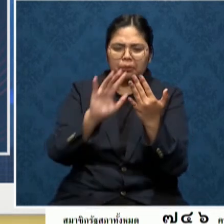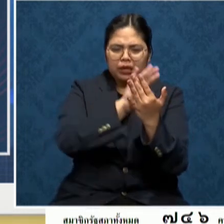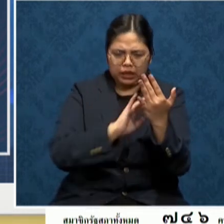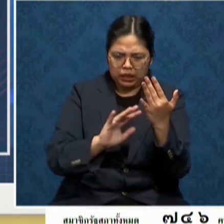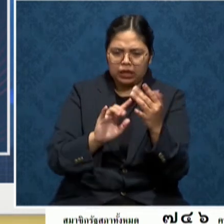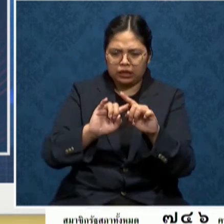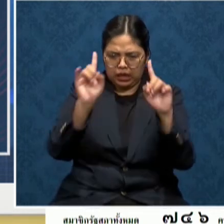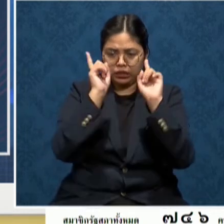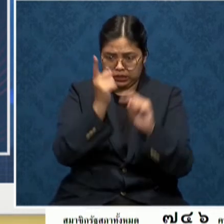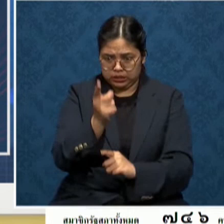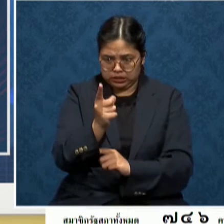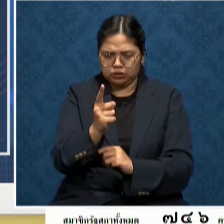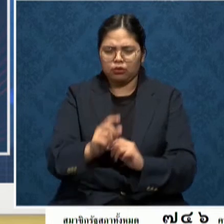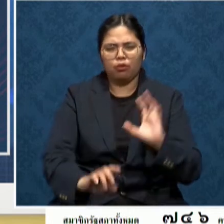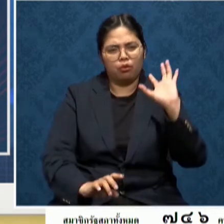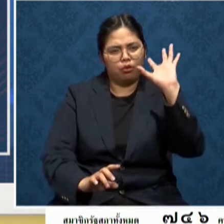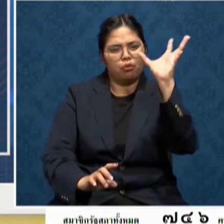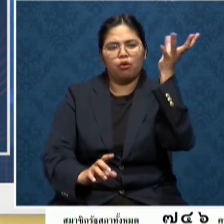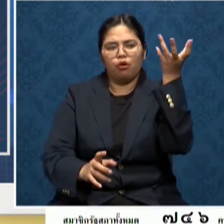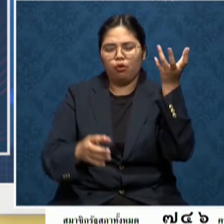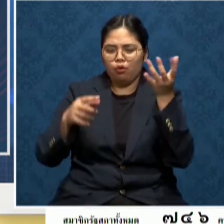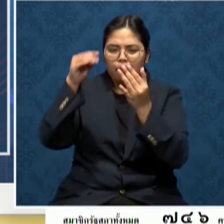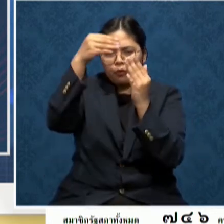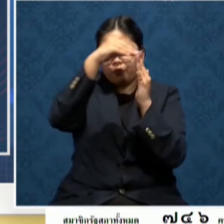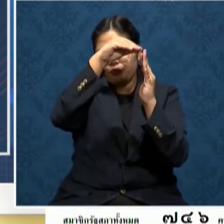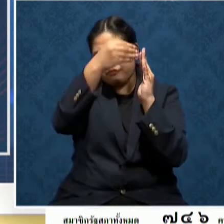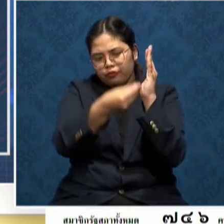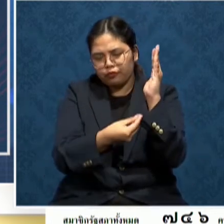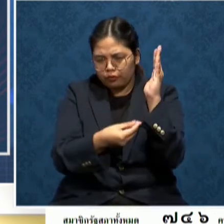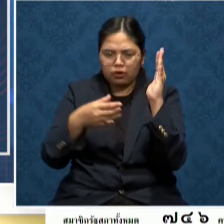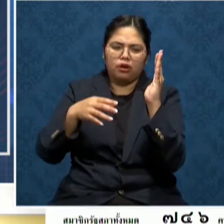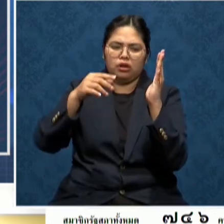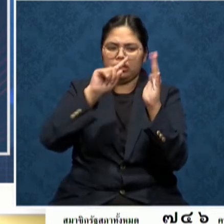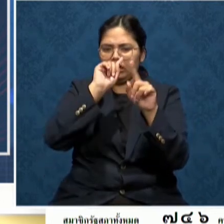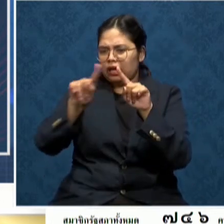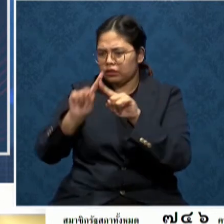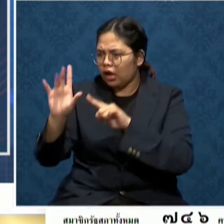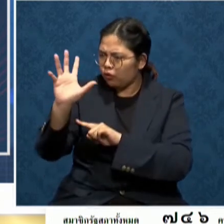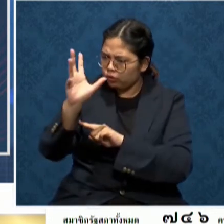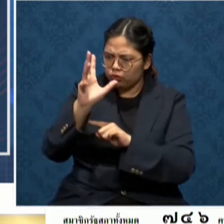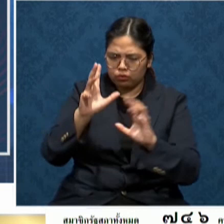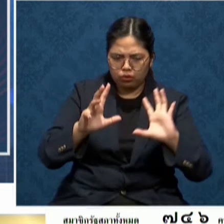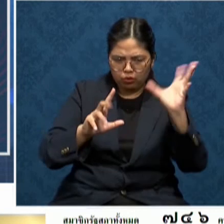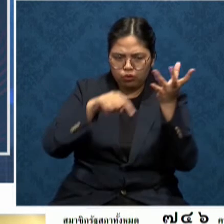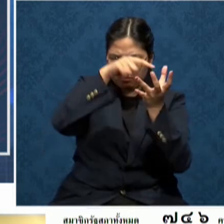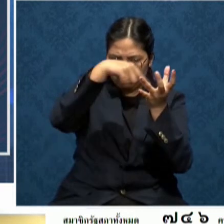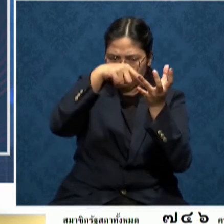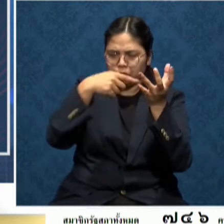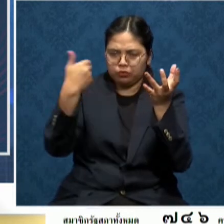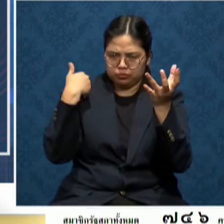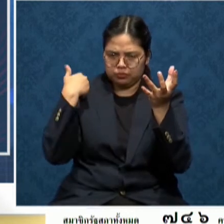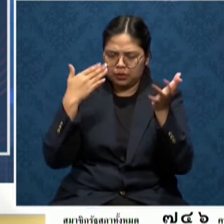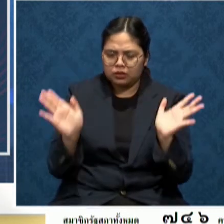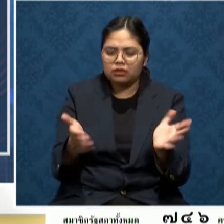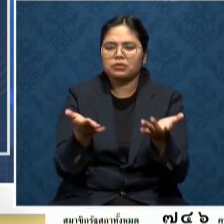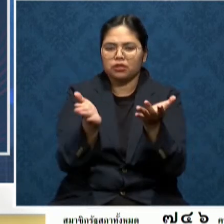ทั้งที่เราตรจกโลกรจปสติคเป็มาของเพื่อนบ้าน รจประสติคเปมาของโลกด้วยที่จรแล้ Than Khวรใช้จุดเด่วิชาณน